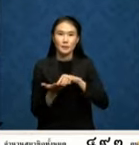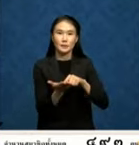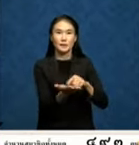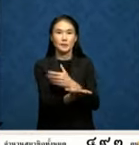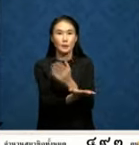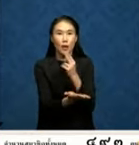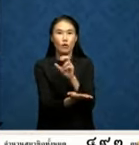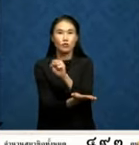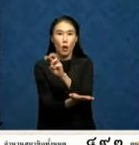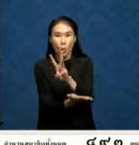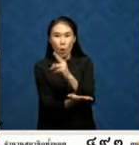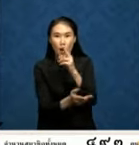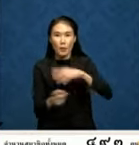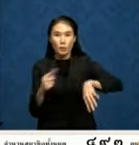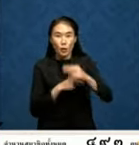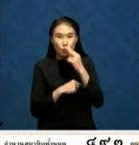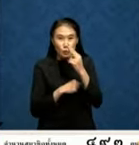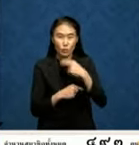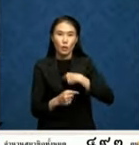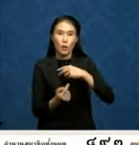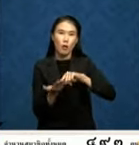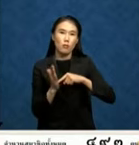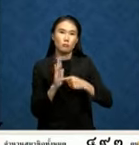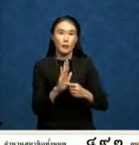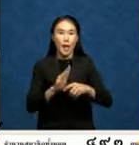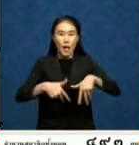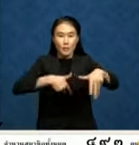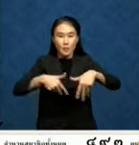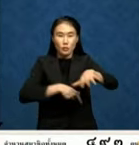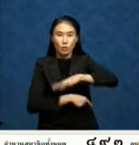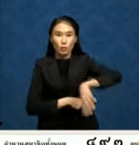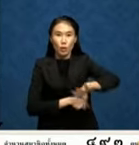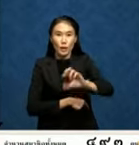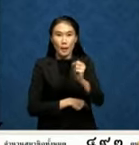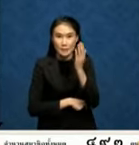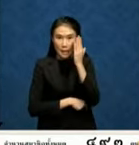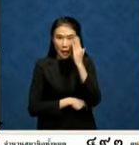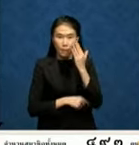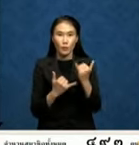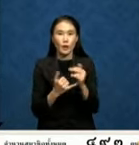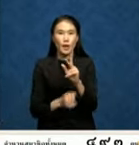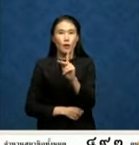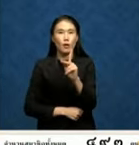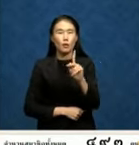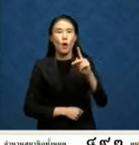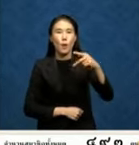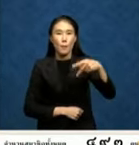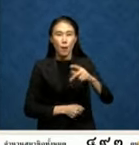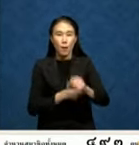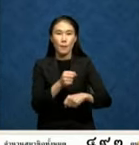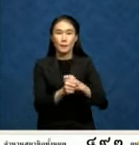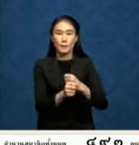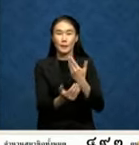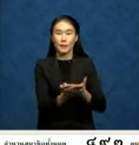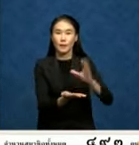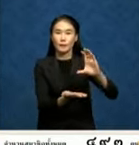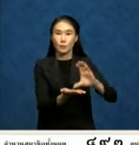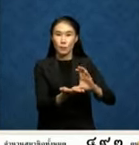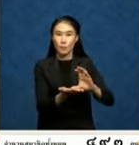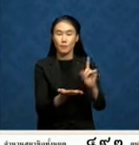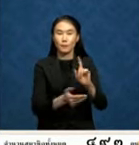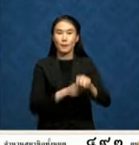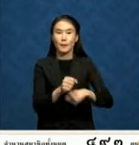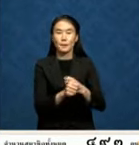และวุฒิสภาและเปิดเผยต่อสาธารณชนกกพ.ได้นำเสนอรายงานประจำปีงบประมาณ